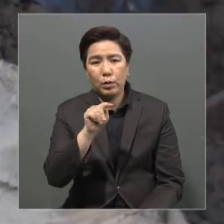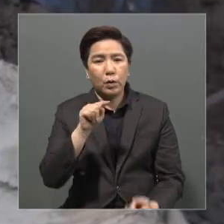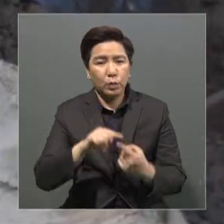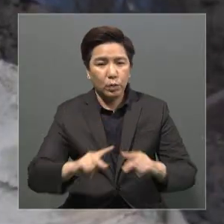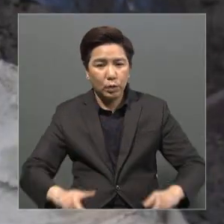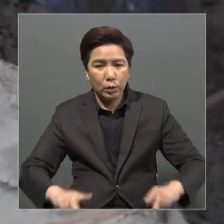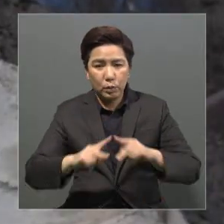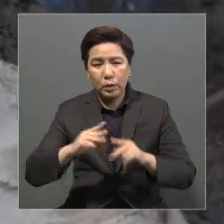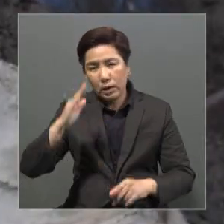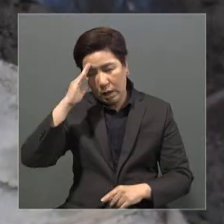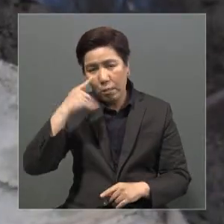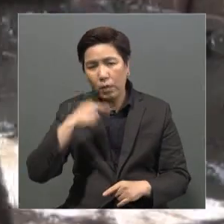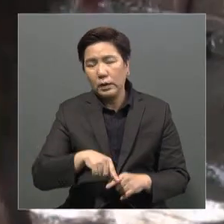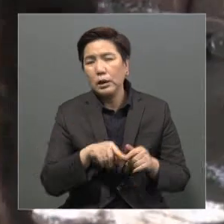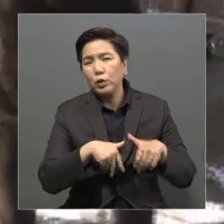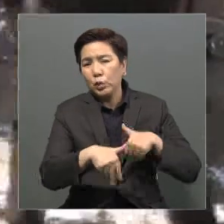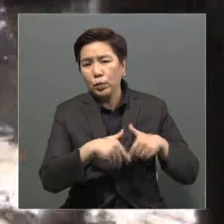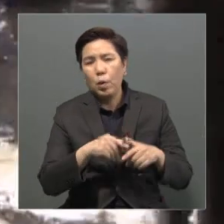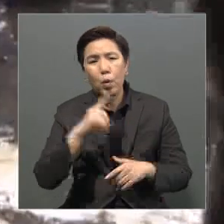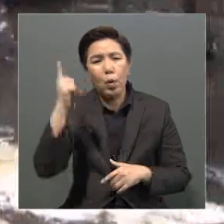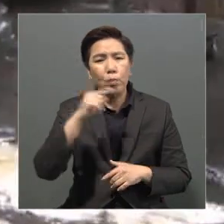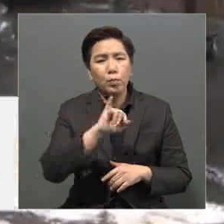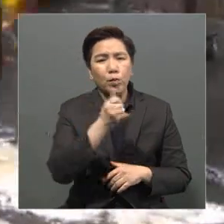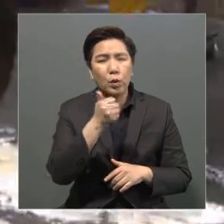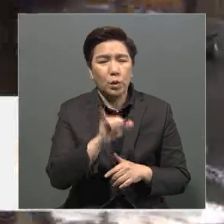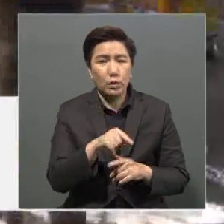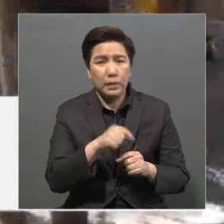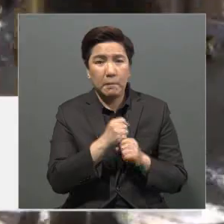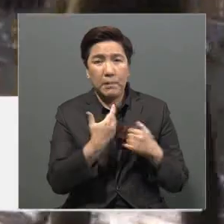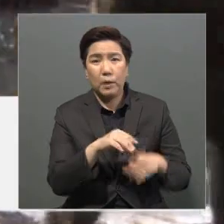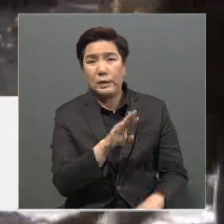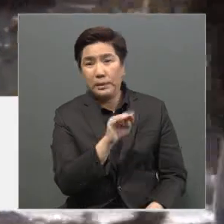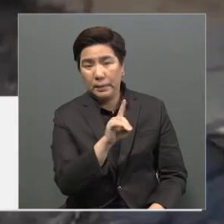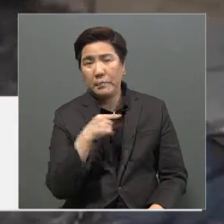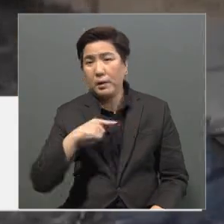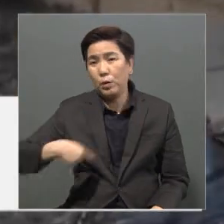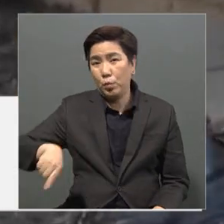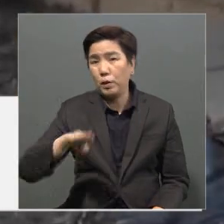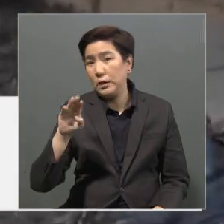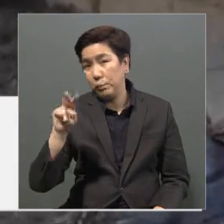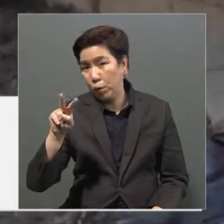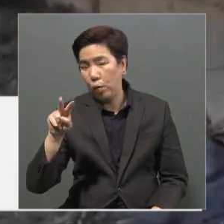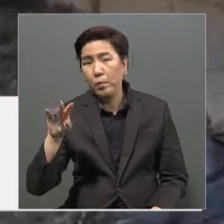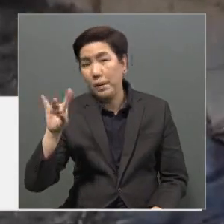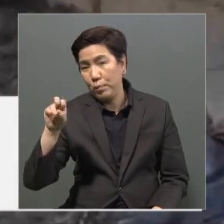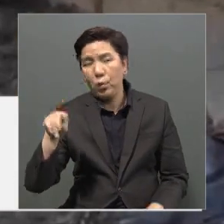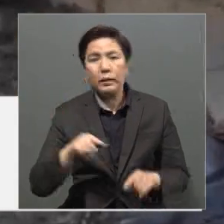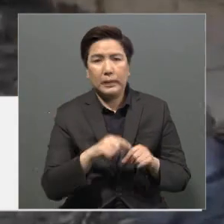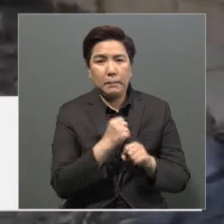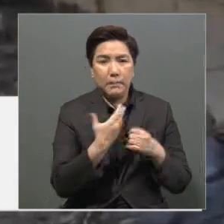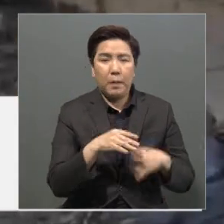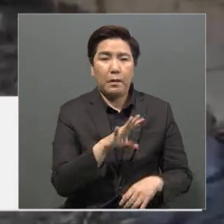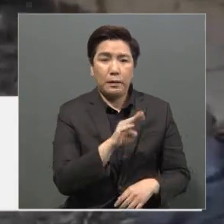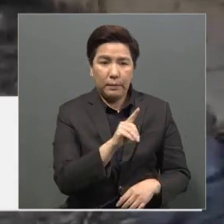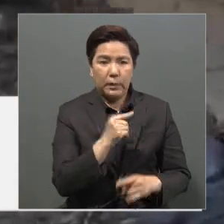บอกนะครับว่าชุมชนหัวฝายสายลมจอยฟื้นฟูแล้ว 41หลังจาก 82หลังชุมชนเกาะทรายครับฟื้นฟู